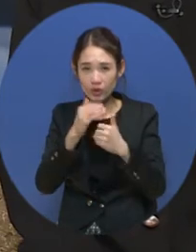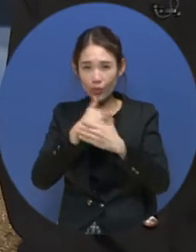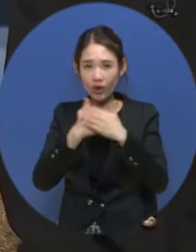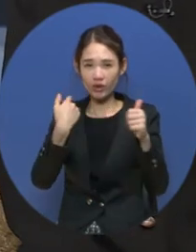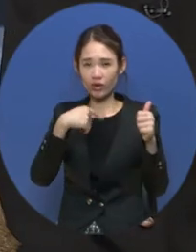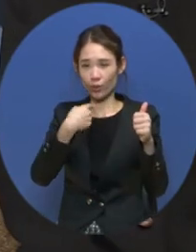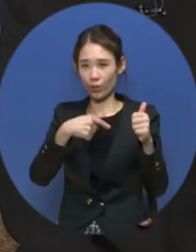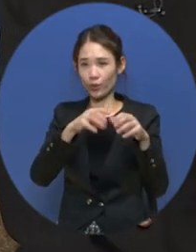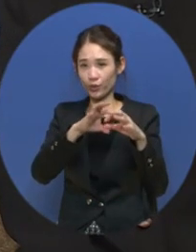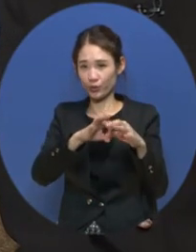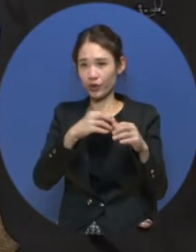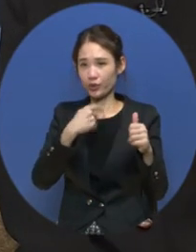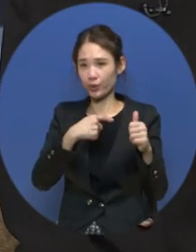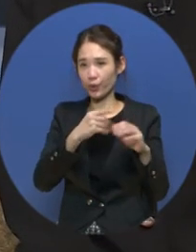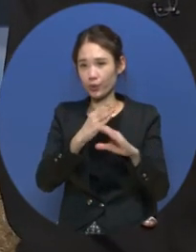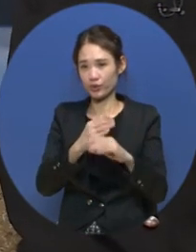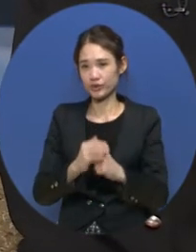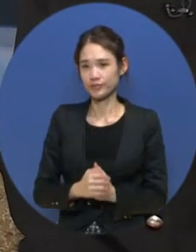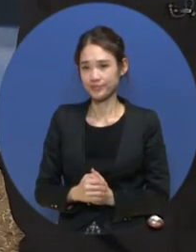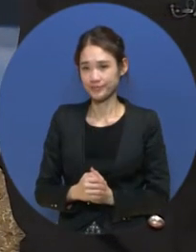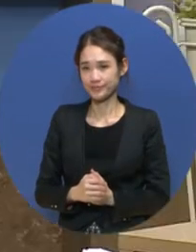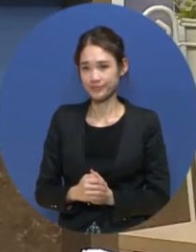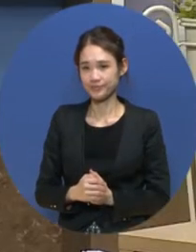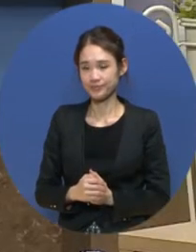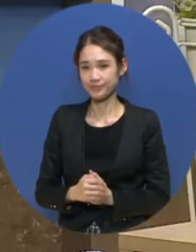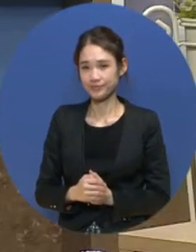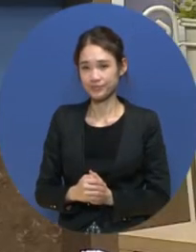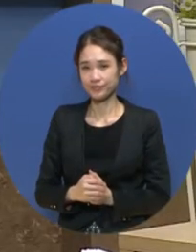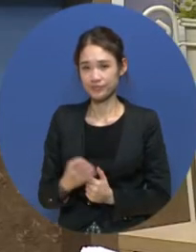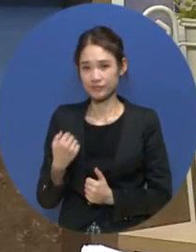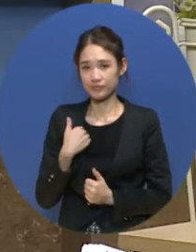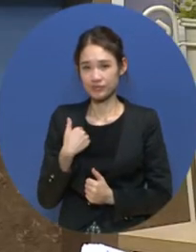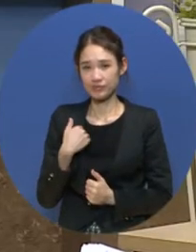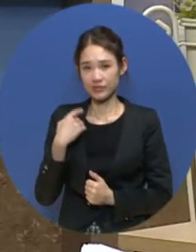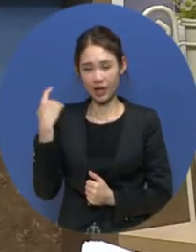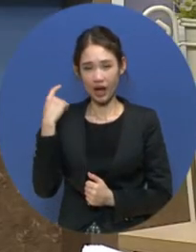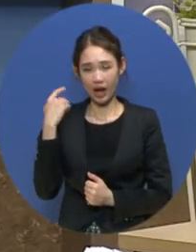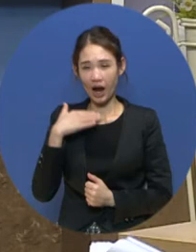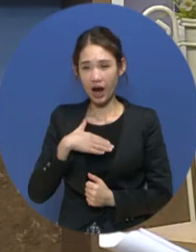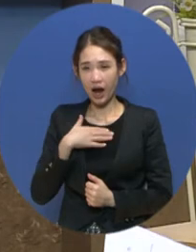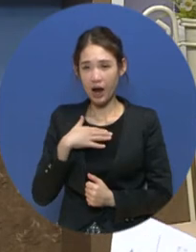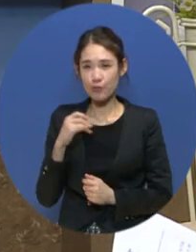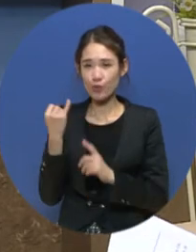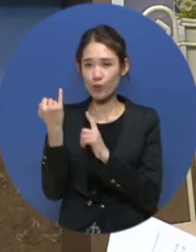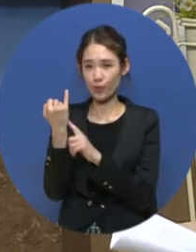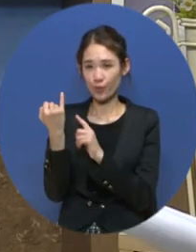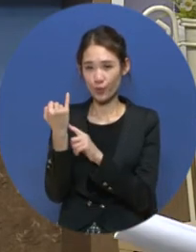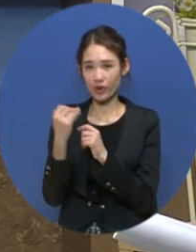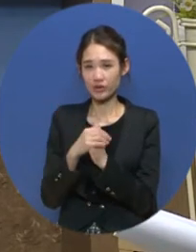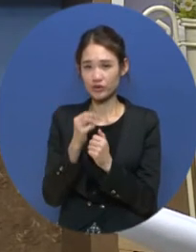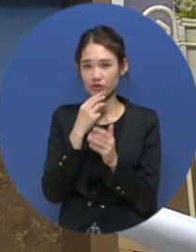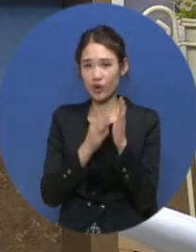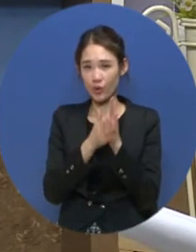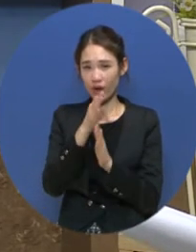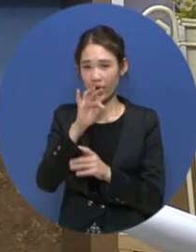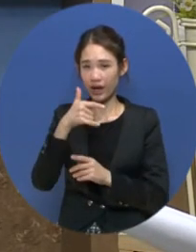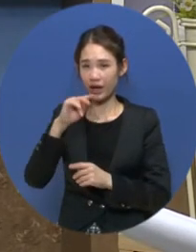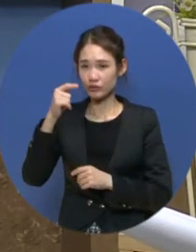통해서 교육을 하고 있습니다. 네. 그리고 또 제가 알기로는 또 한 회장님께서는